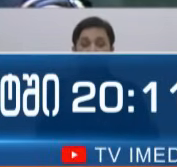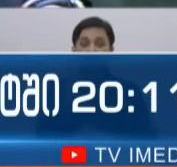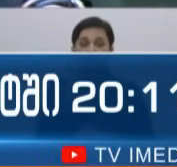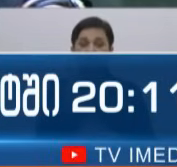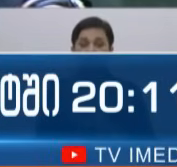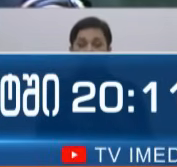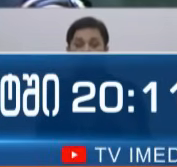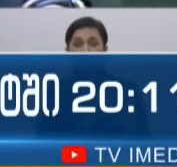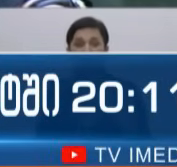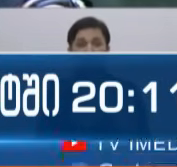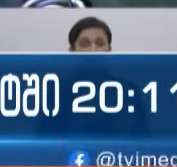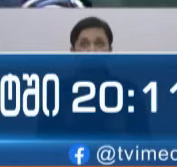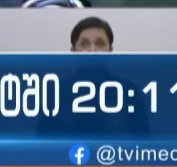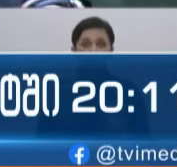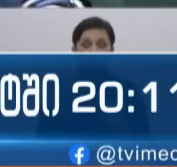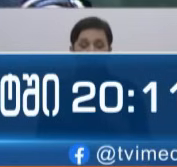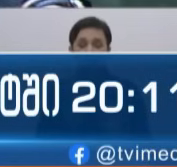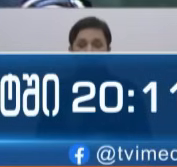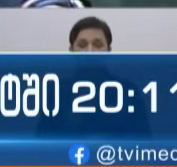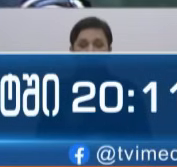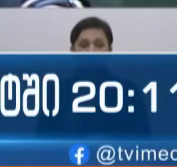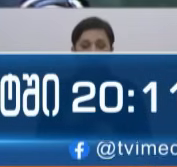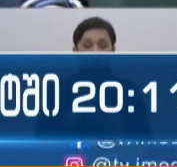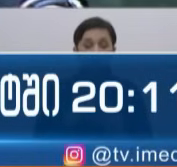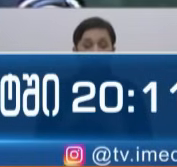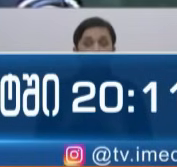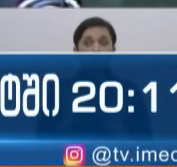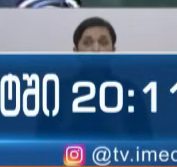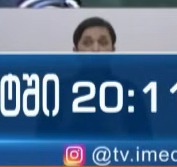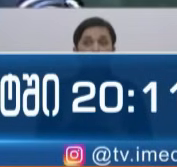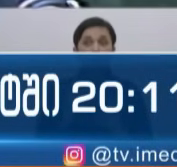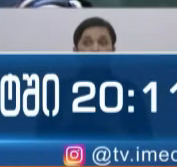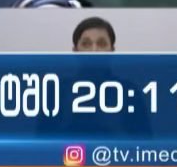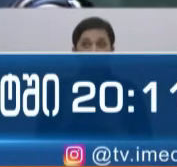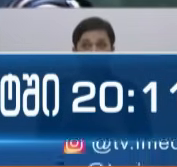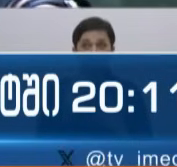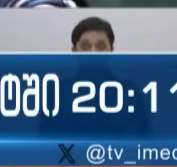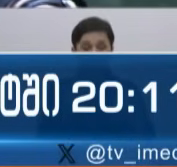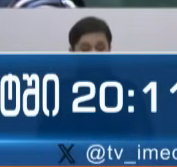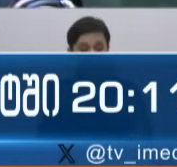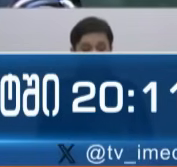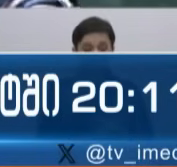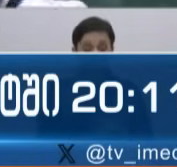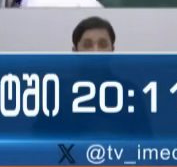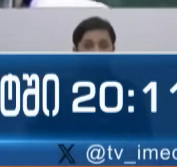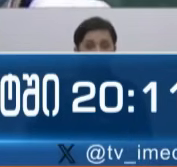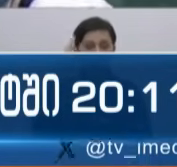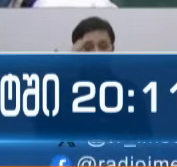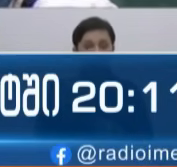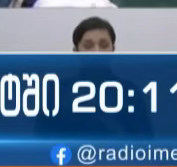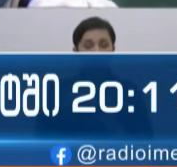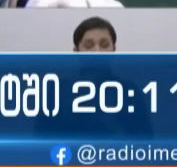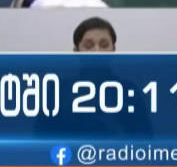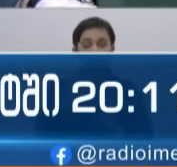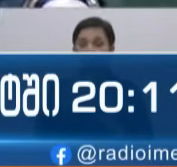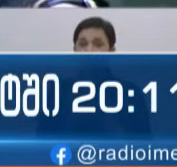კანდიდატის სტატუსის მინიჭებისთვის არ დაეჭირათ ხარი, რადგან ამ შემთხვევაში, ციტირებ, ისინი ქართულ ოცნებას არჩევნების